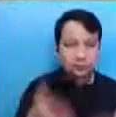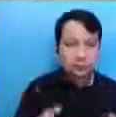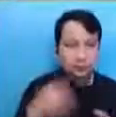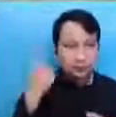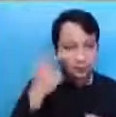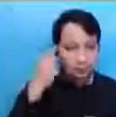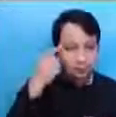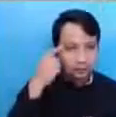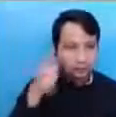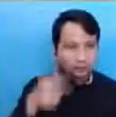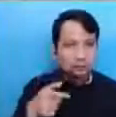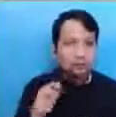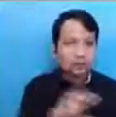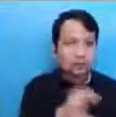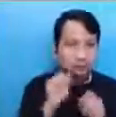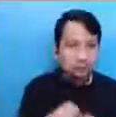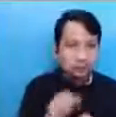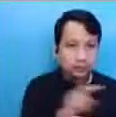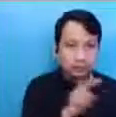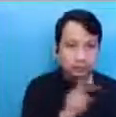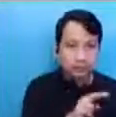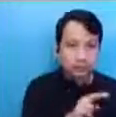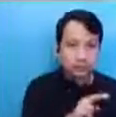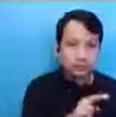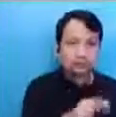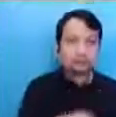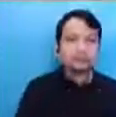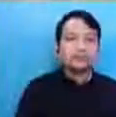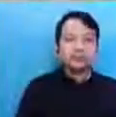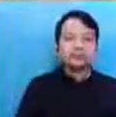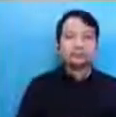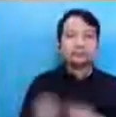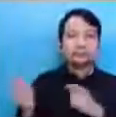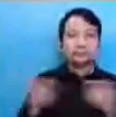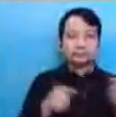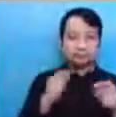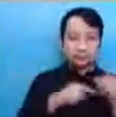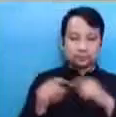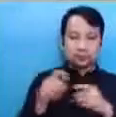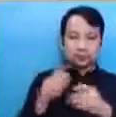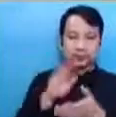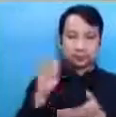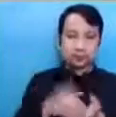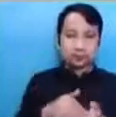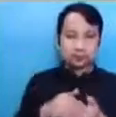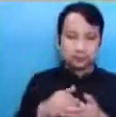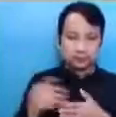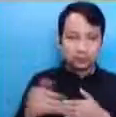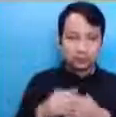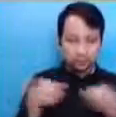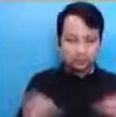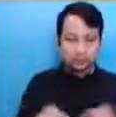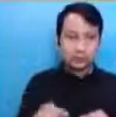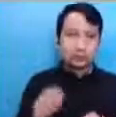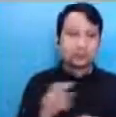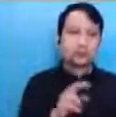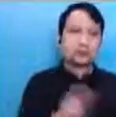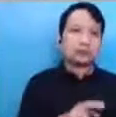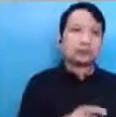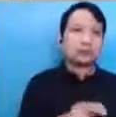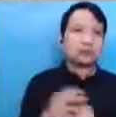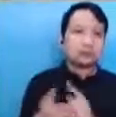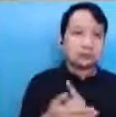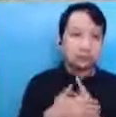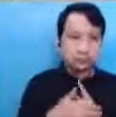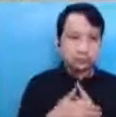pamahalaan na pwedeng gamitin evacuation center liban dun sa mga area na ginamit bilang quarantine